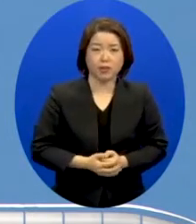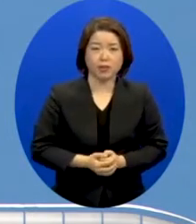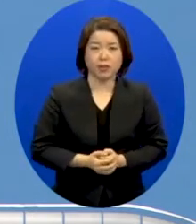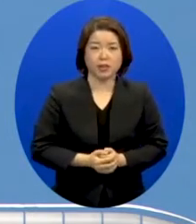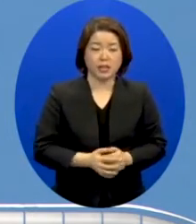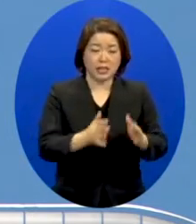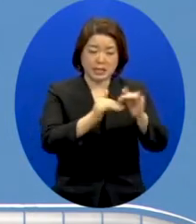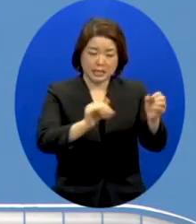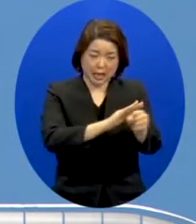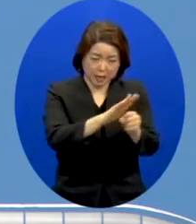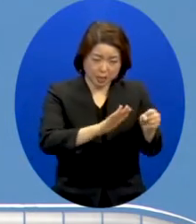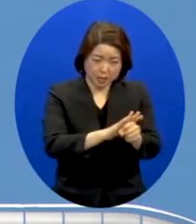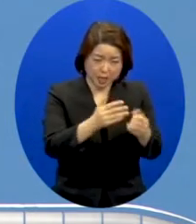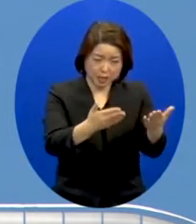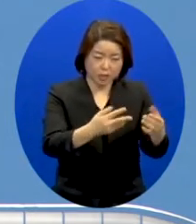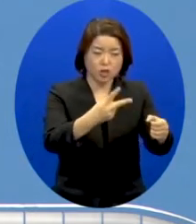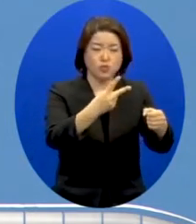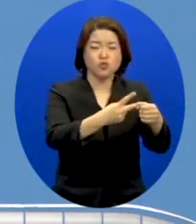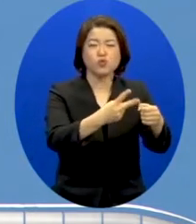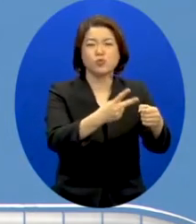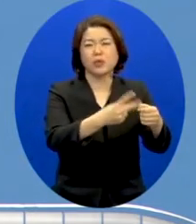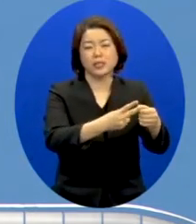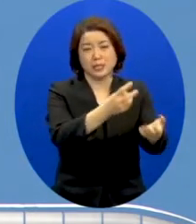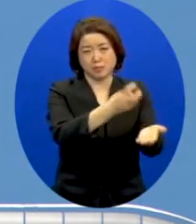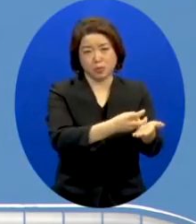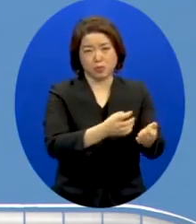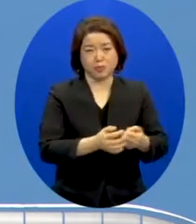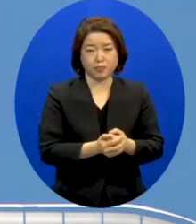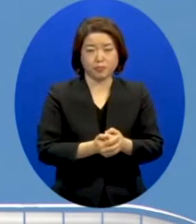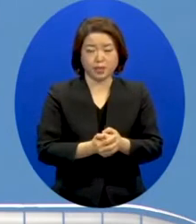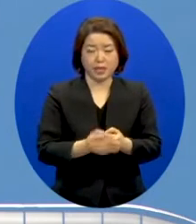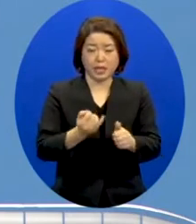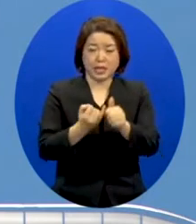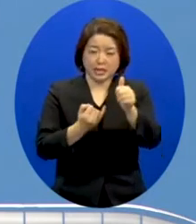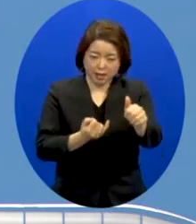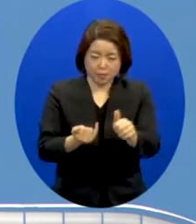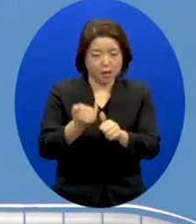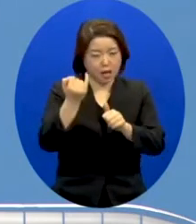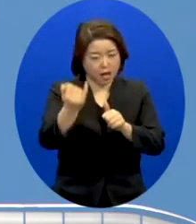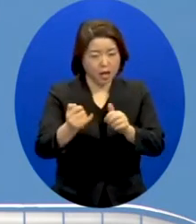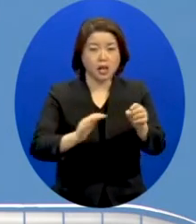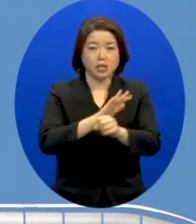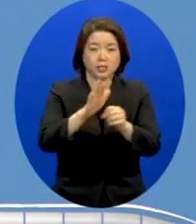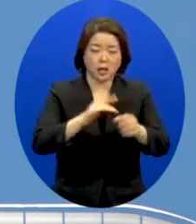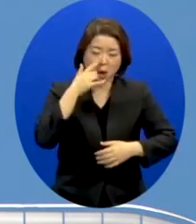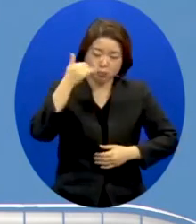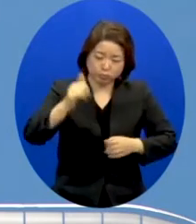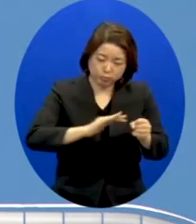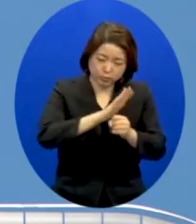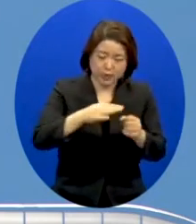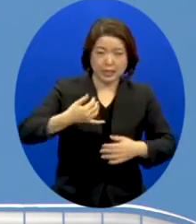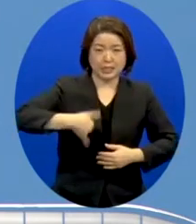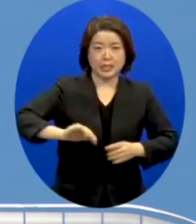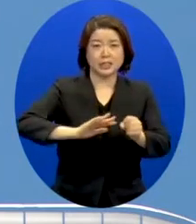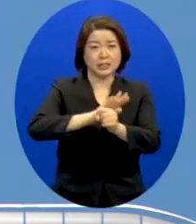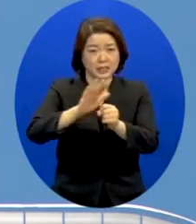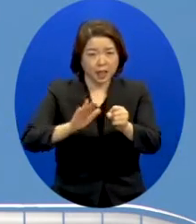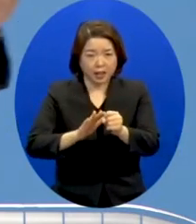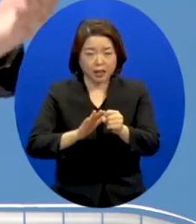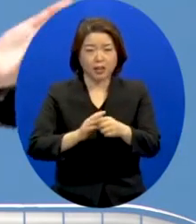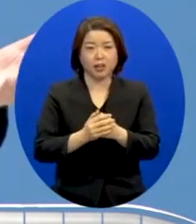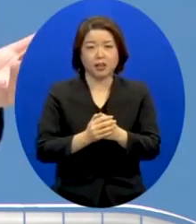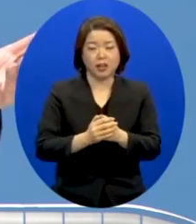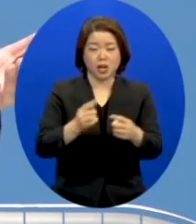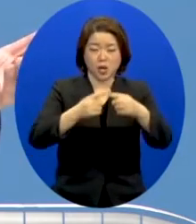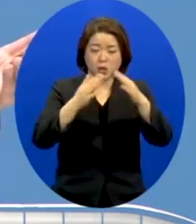사람을 사랑하는 것은 두 번째 계명 이에요 남편을 사랑하고 아내를 사랑하고 부모를 사랑하고 자식들을 사랑하고